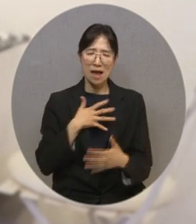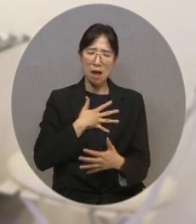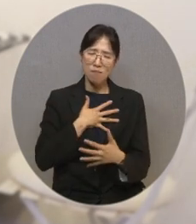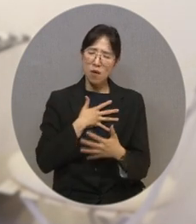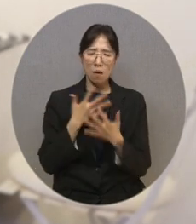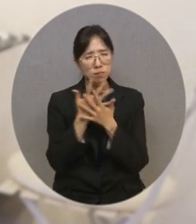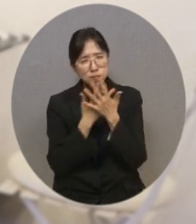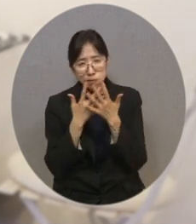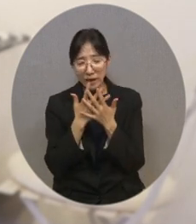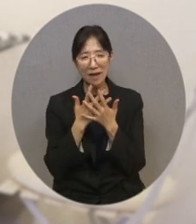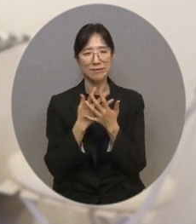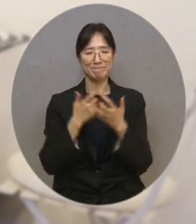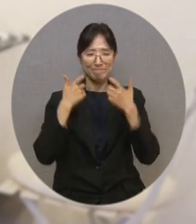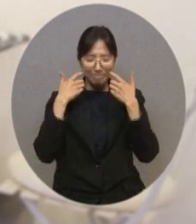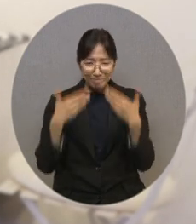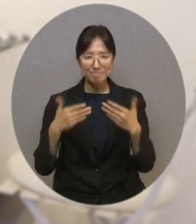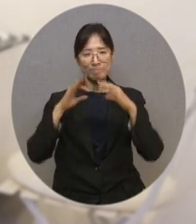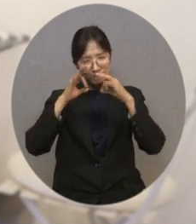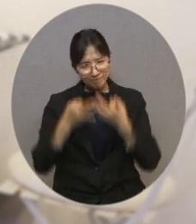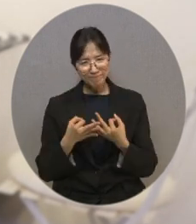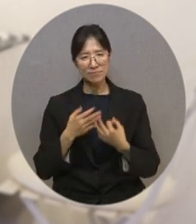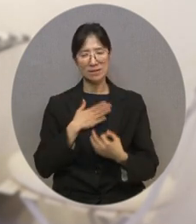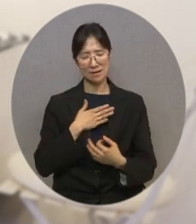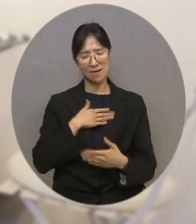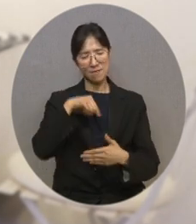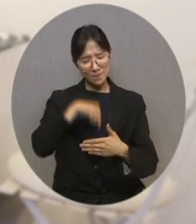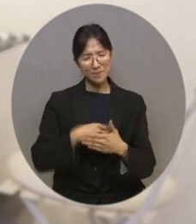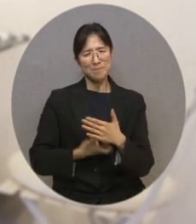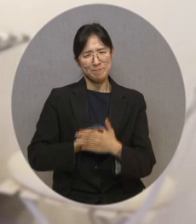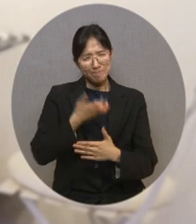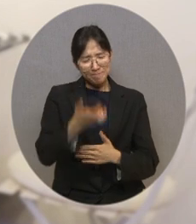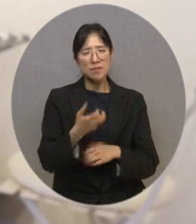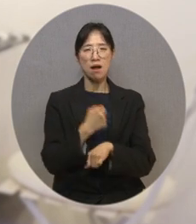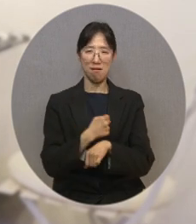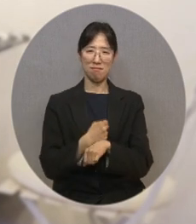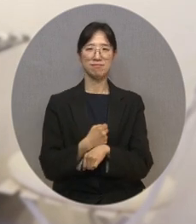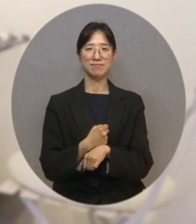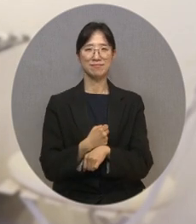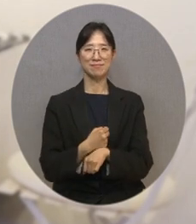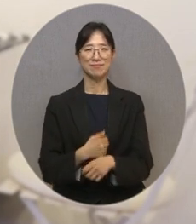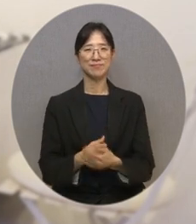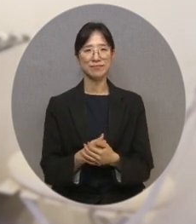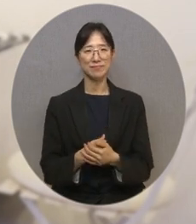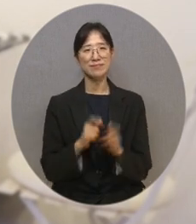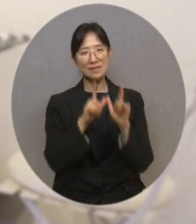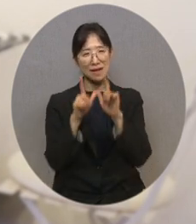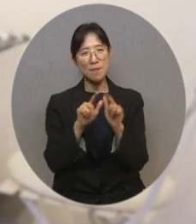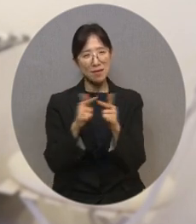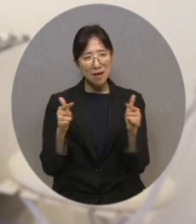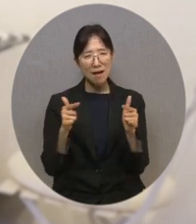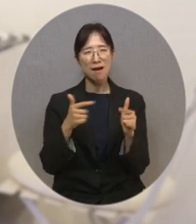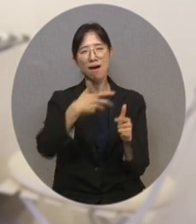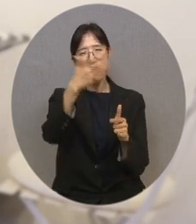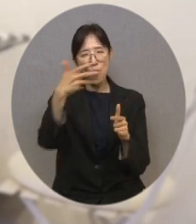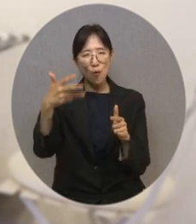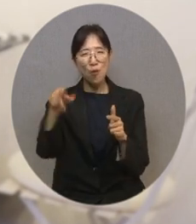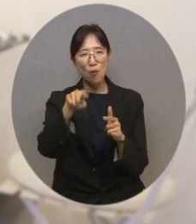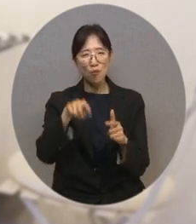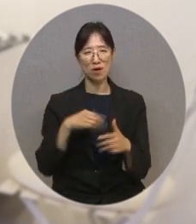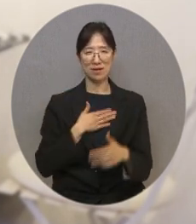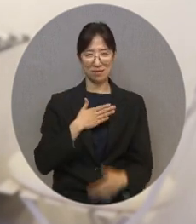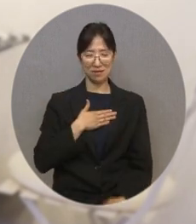선명하게 직면하고 스스로에게 솔직하기를 갈구했다 하는데요. 삶의 다양한 허상으로부터